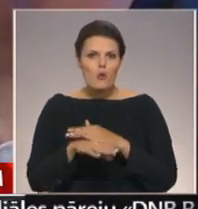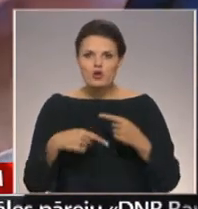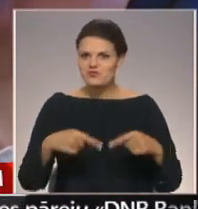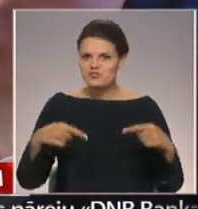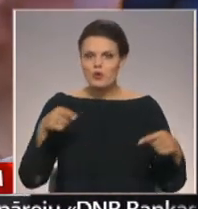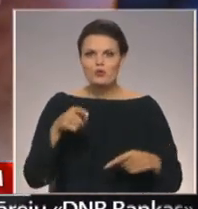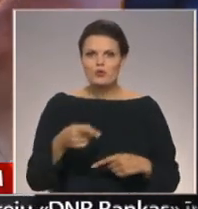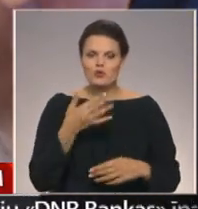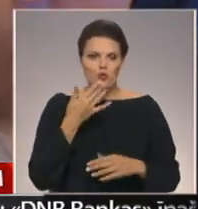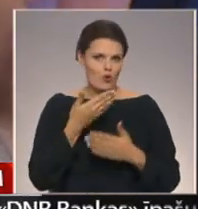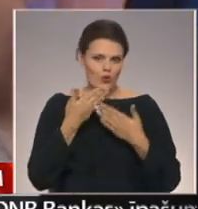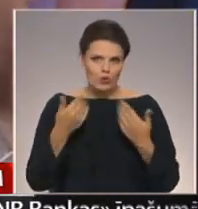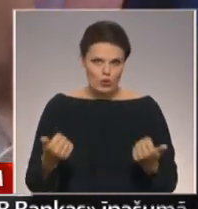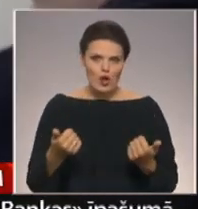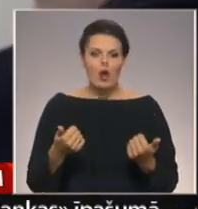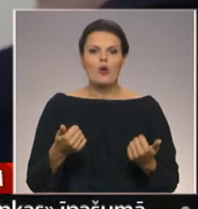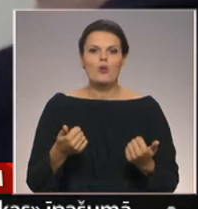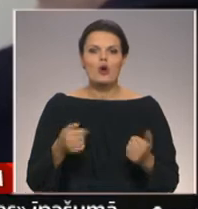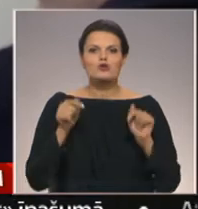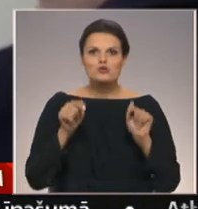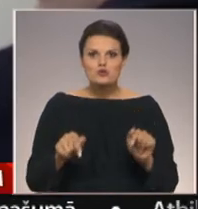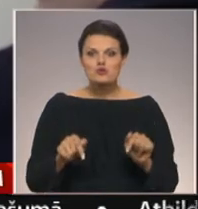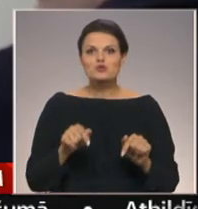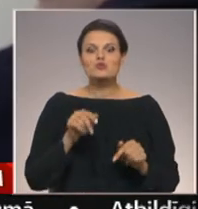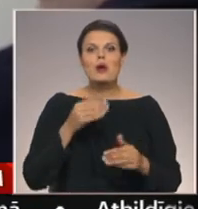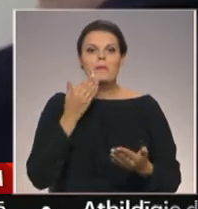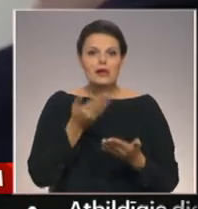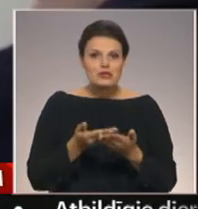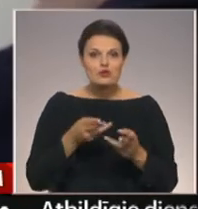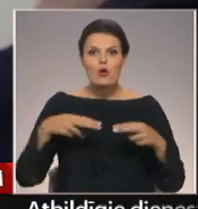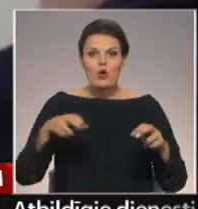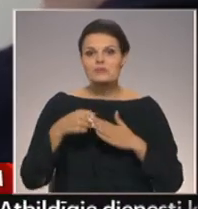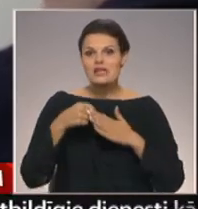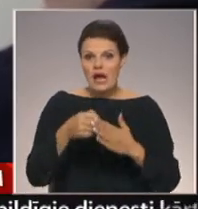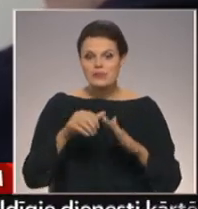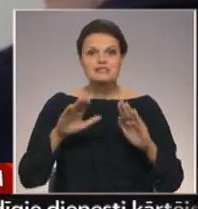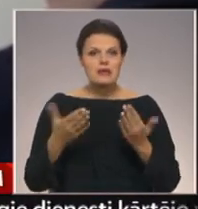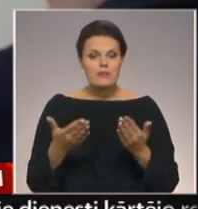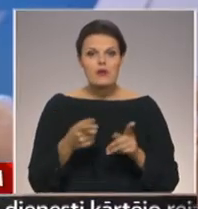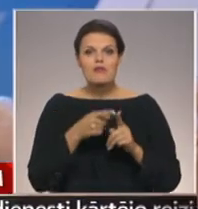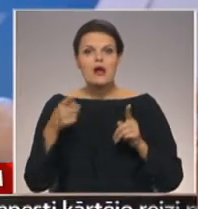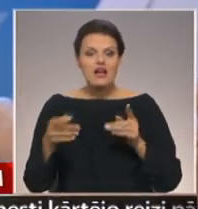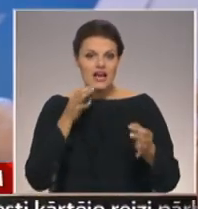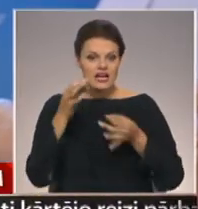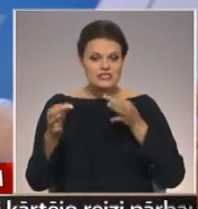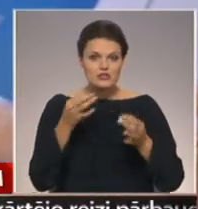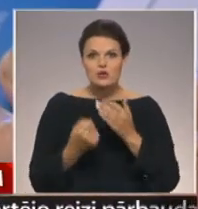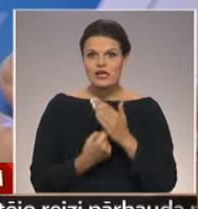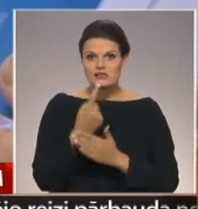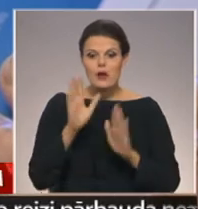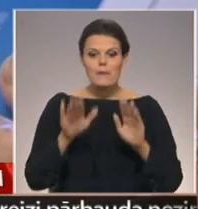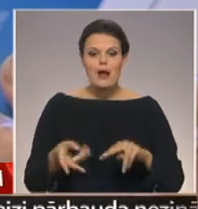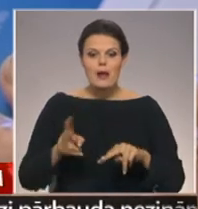un tur joku vienkārši nav, fiziski nav. Šo nepilpē priekšlikumu komisija atbalstīja, bet garākas diskusijas izvērsās